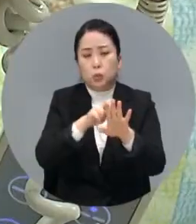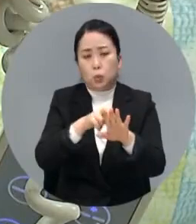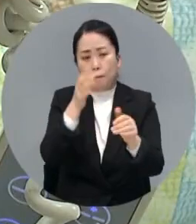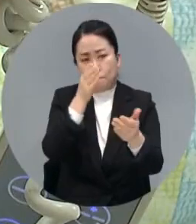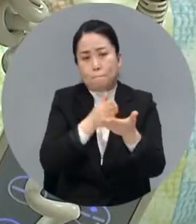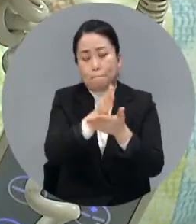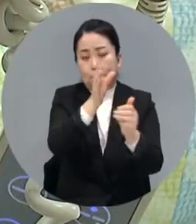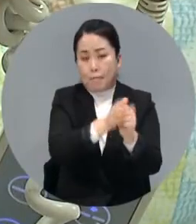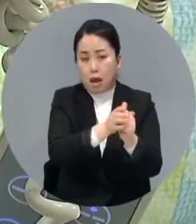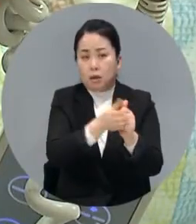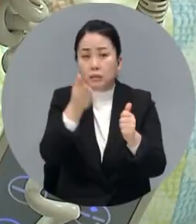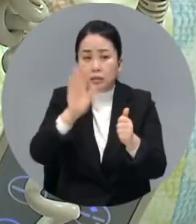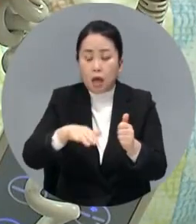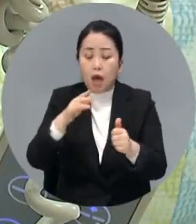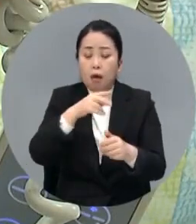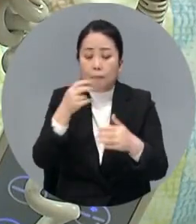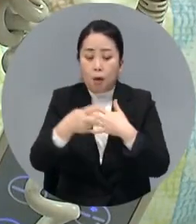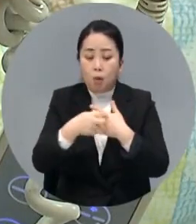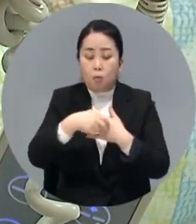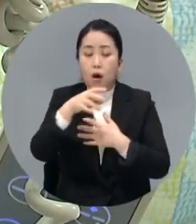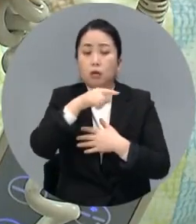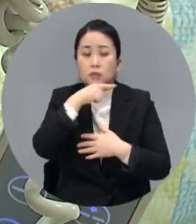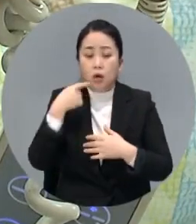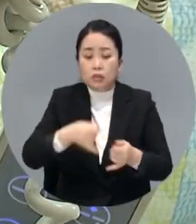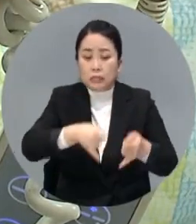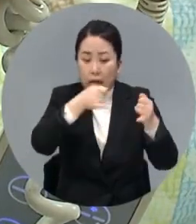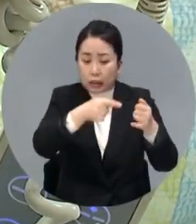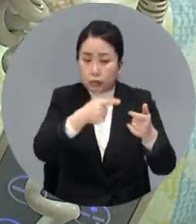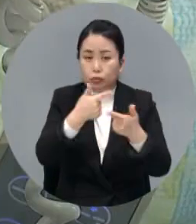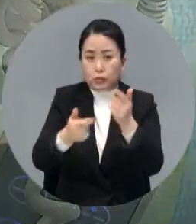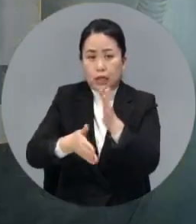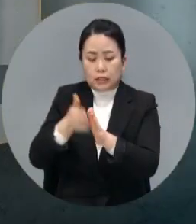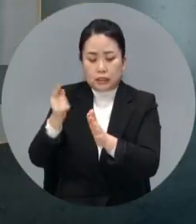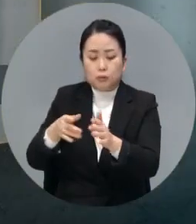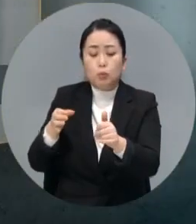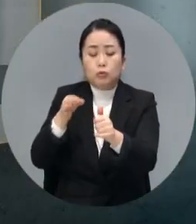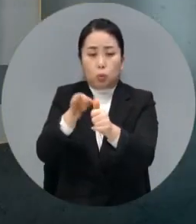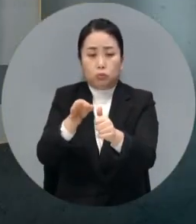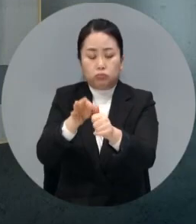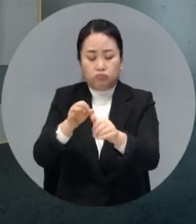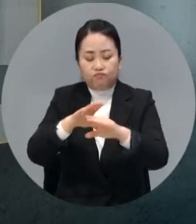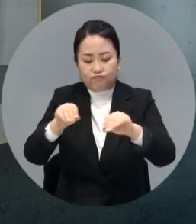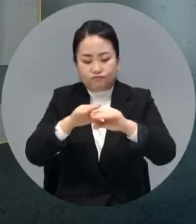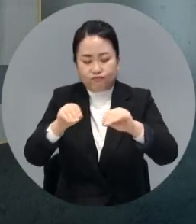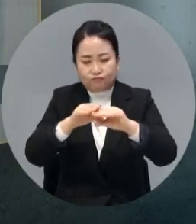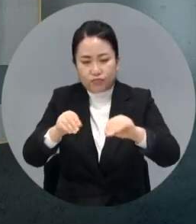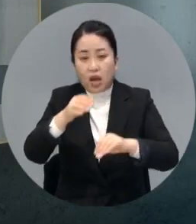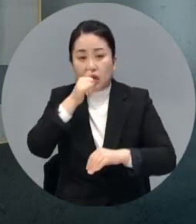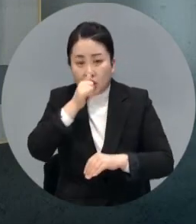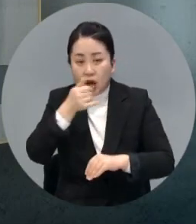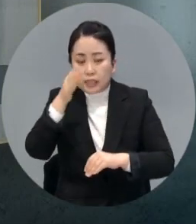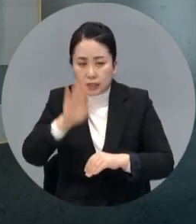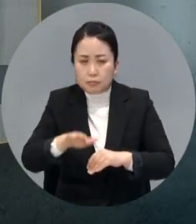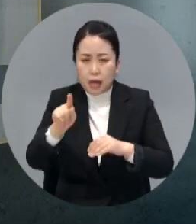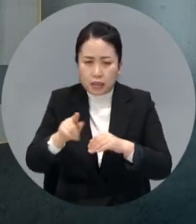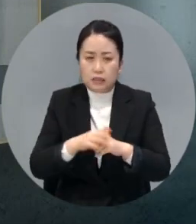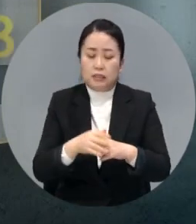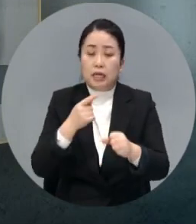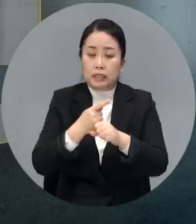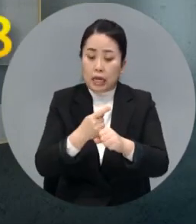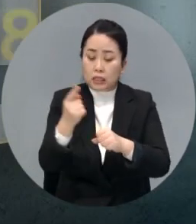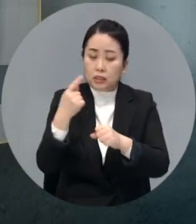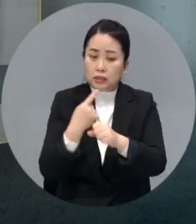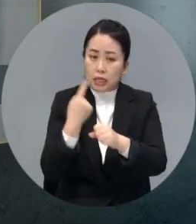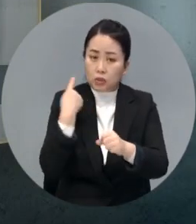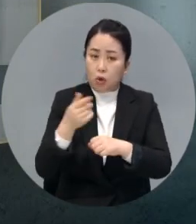의료 수지 적자는 부산시 보조금으로 겨우 메워왔지만 지난해부터는 의료 수지와 보조금 등을 합한 경상 수지마저